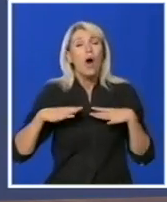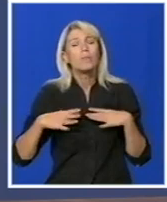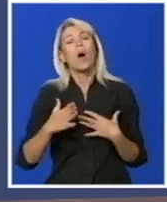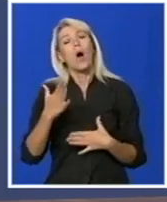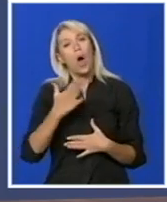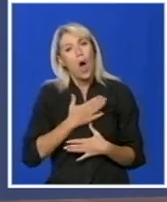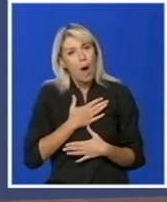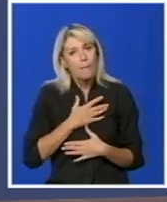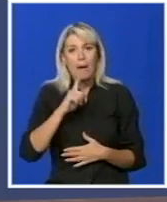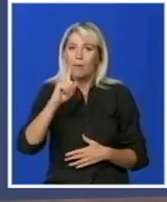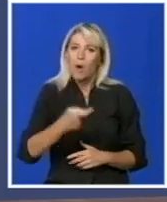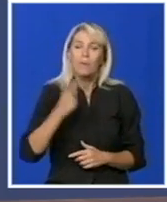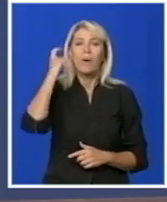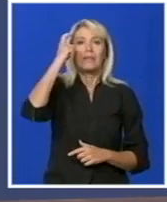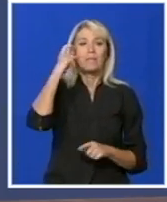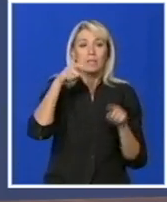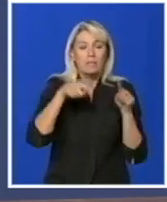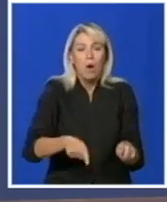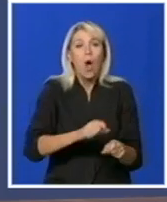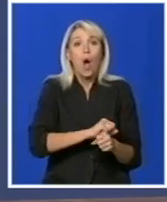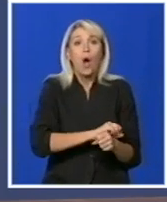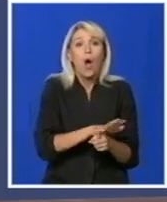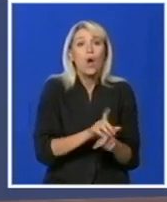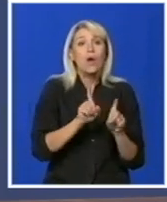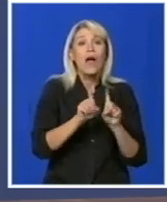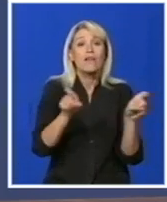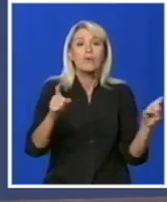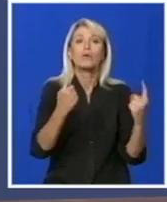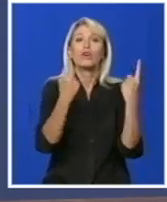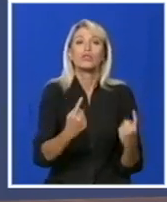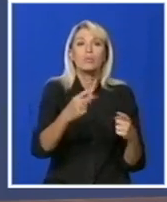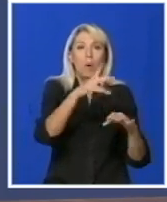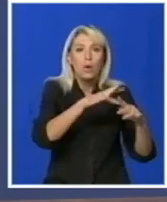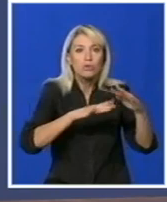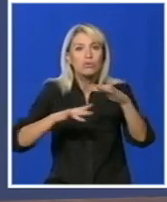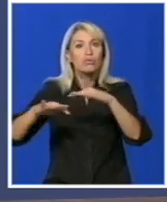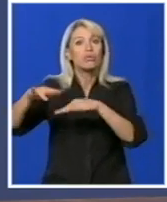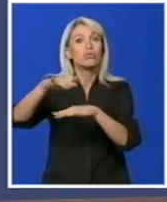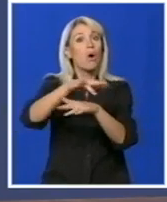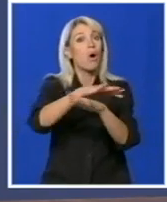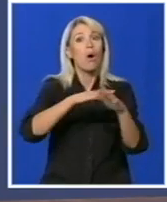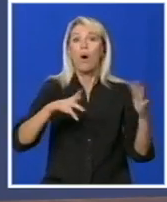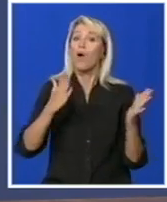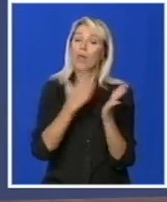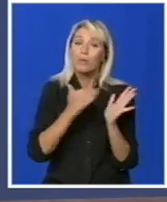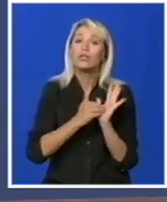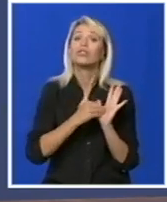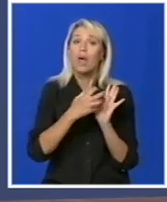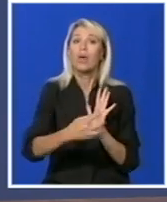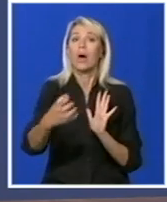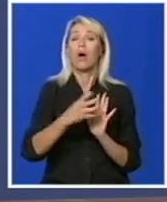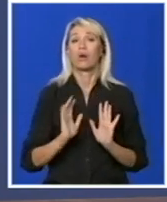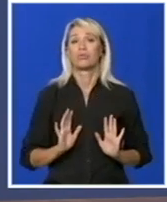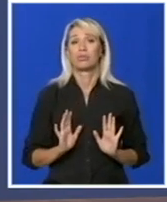moramo da mislimo na to da je ovaj virus među nama, da je on uvek, još uvek prisutan i da će biti još uvek prisutan.